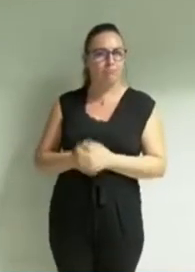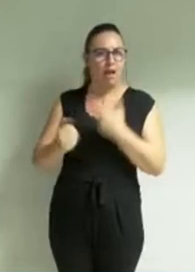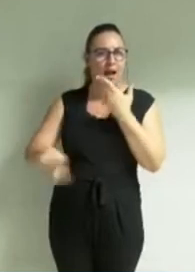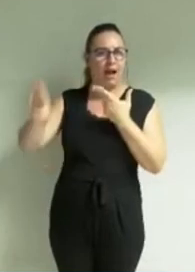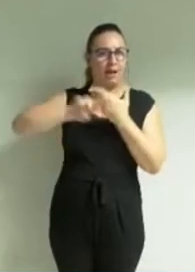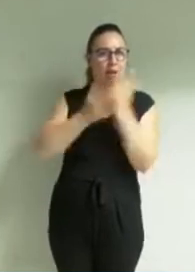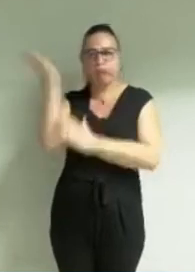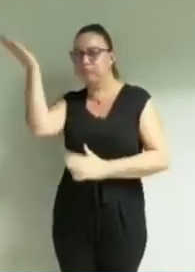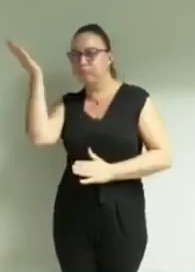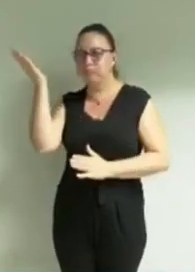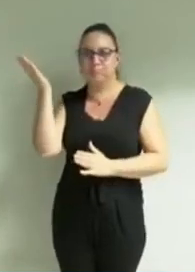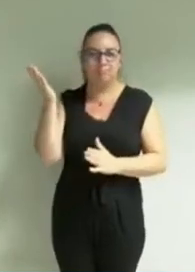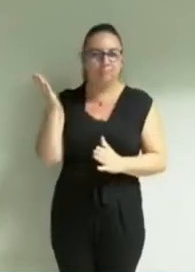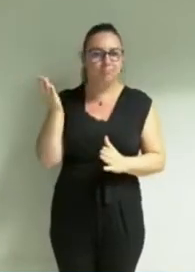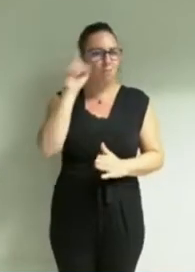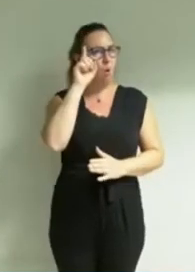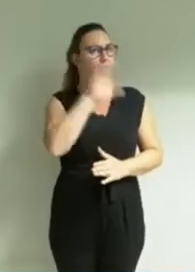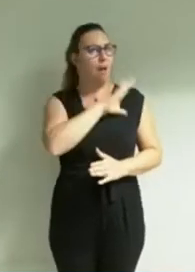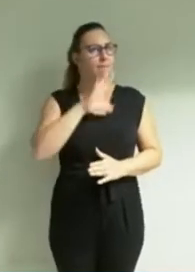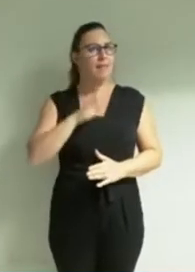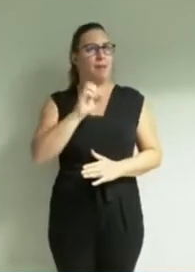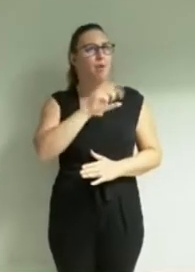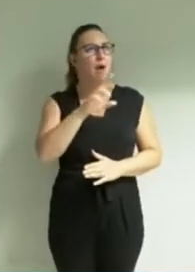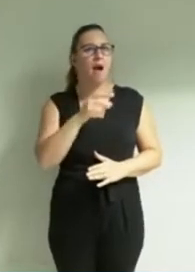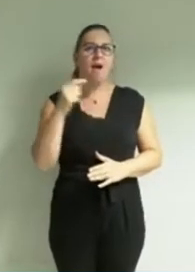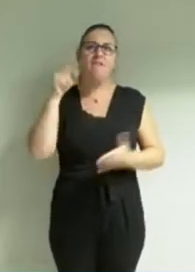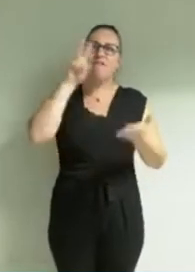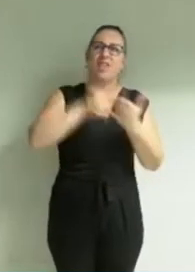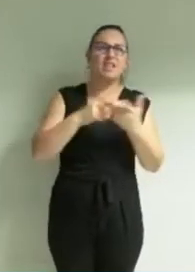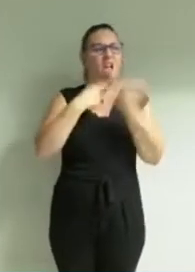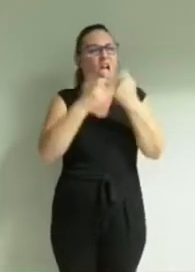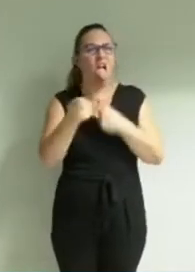côté. Est-ce qu'il indique que Mme Boer a dit des contre-vérités et des fakes?